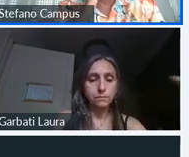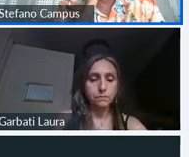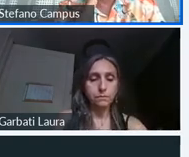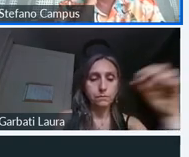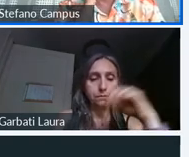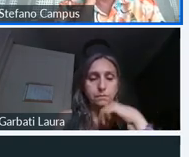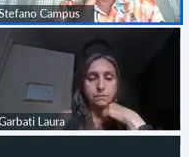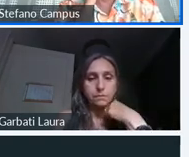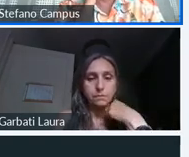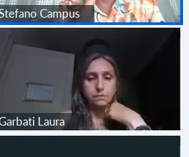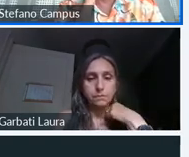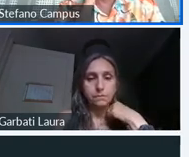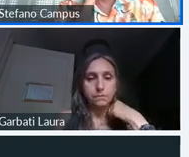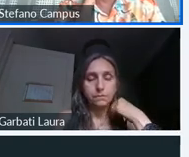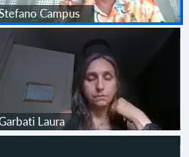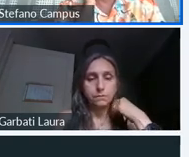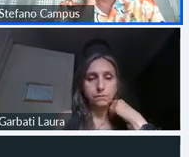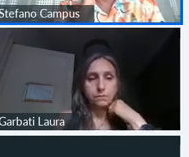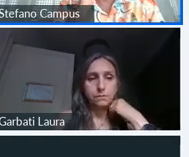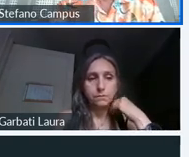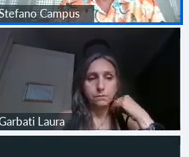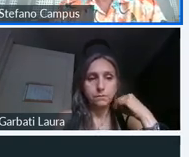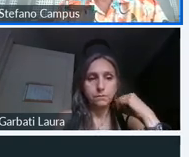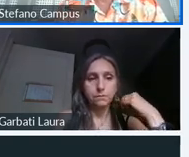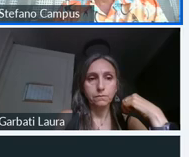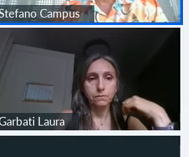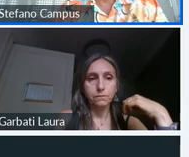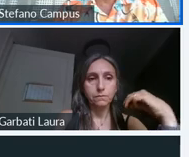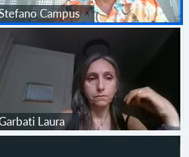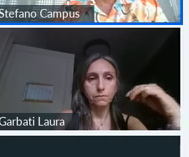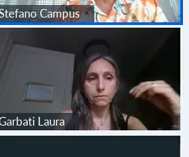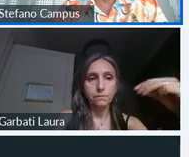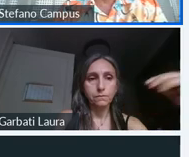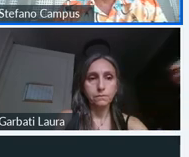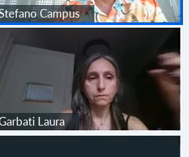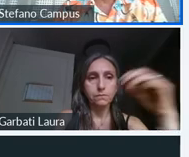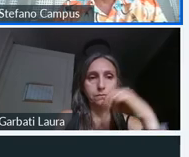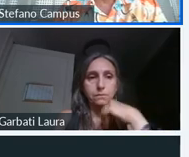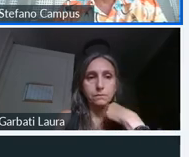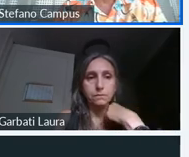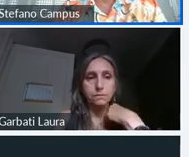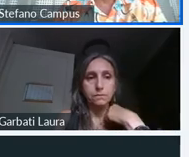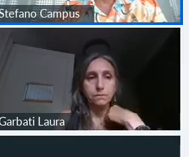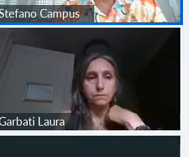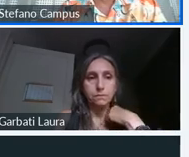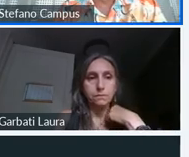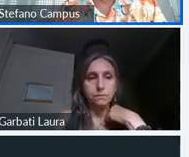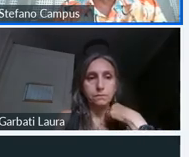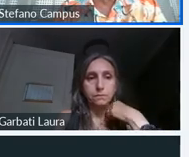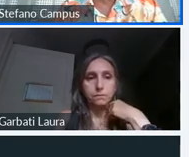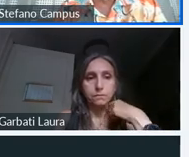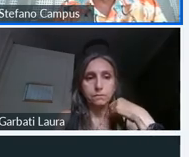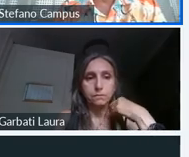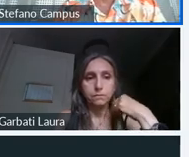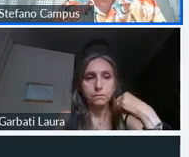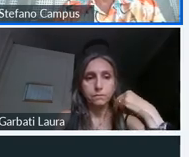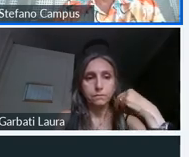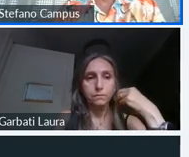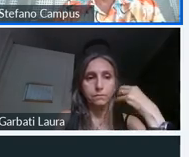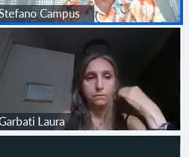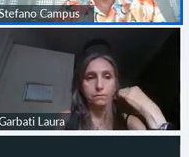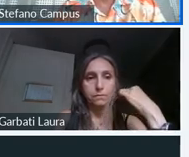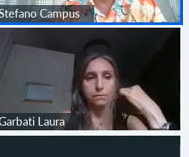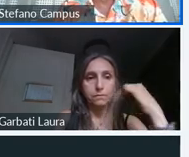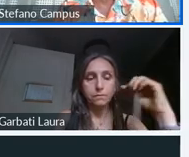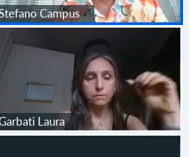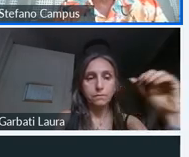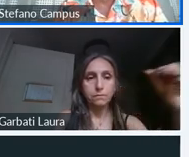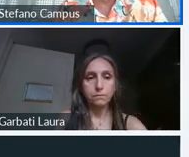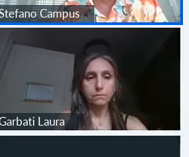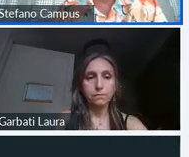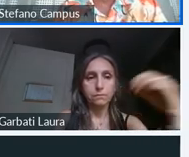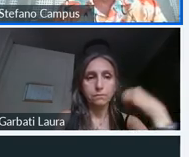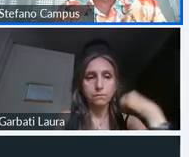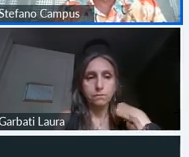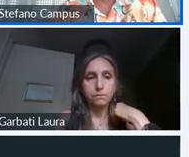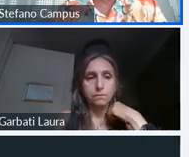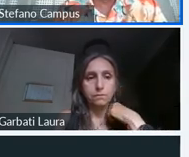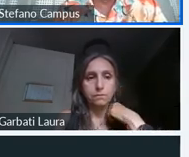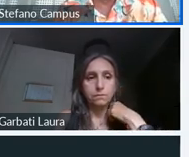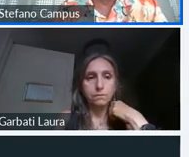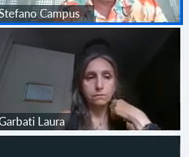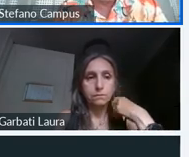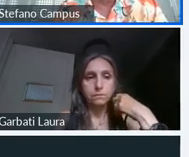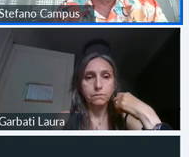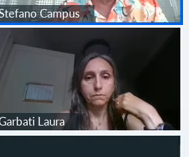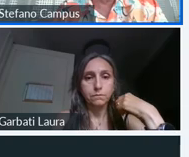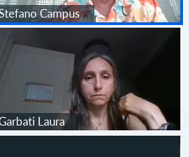All'interno di Developers Italia si trovano per esempio tutti il software per i siti web della pubblica amministrazione, e quelli